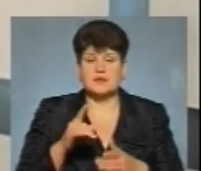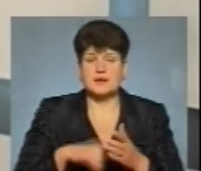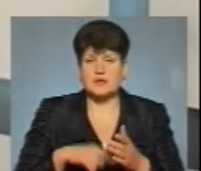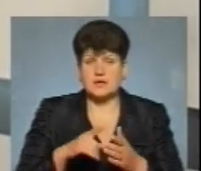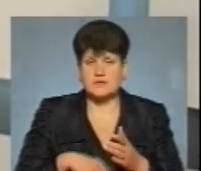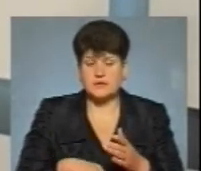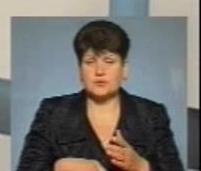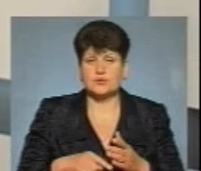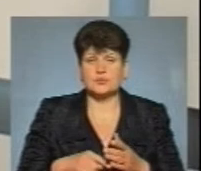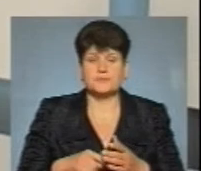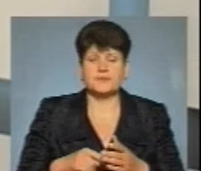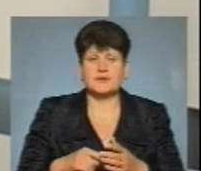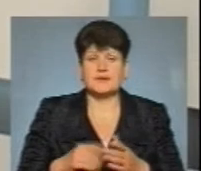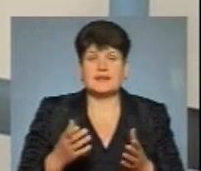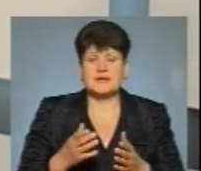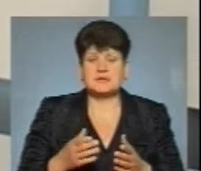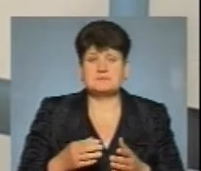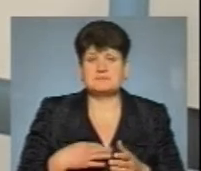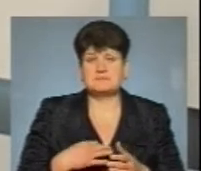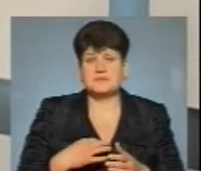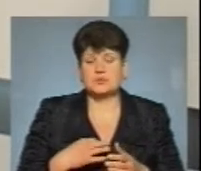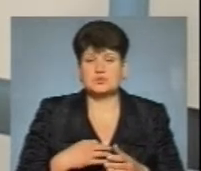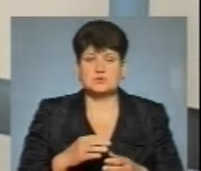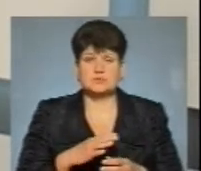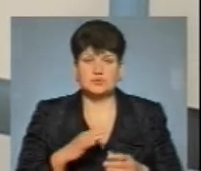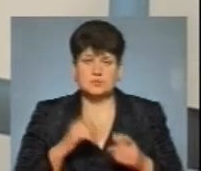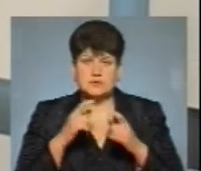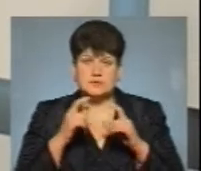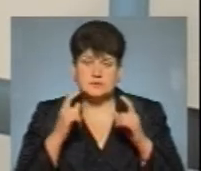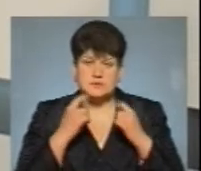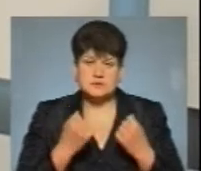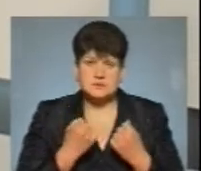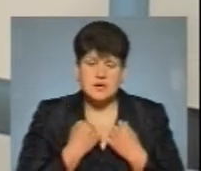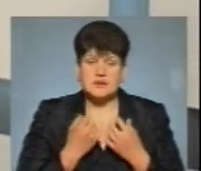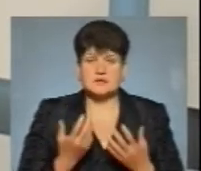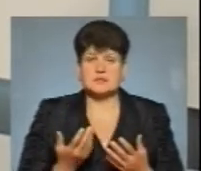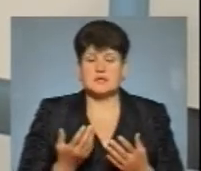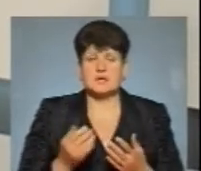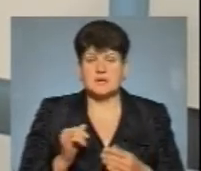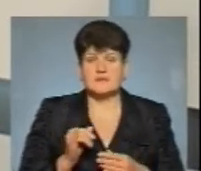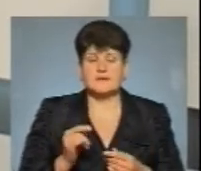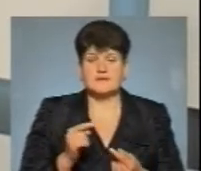яка, ну, скажімо так, ігнорувала засоби захисту і ігнорувала якраз відповідно,